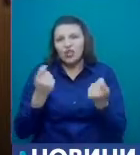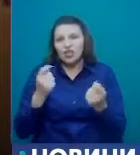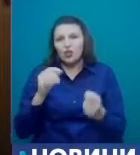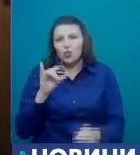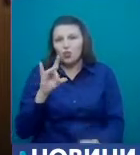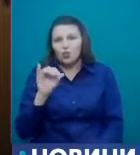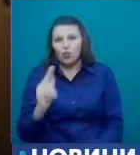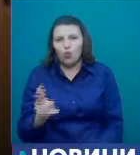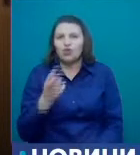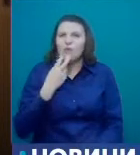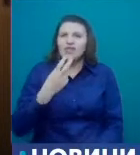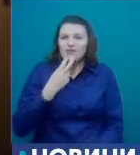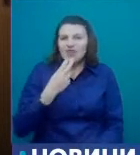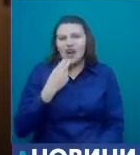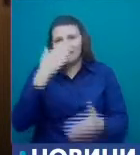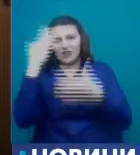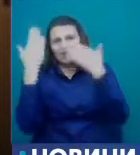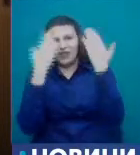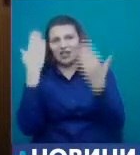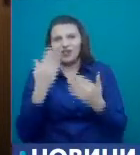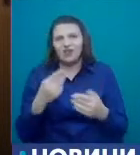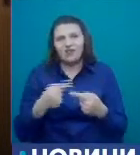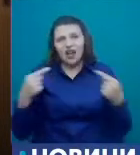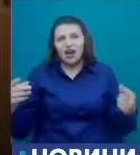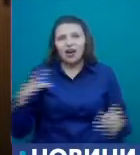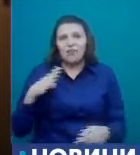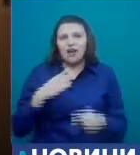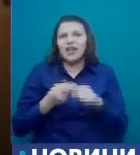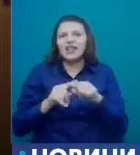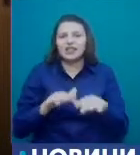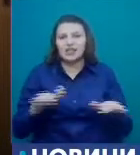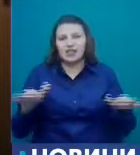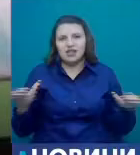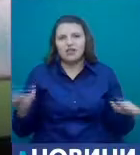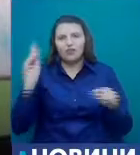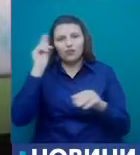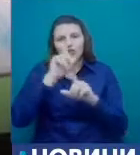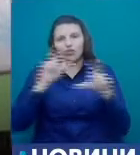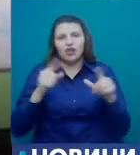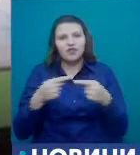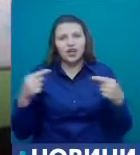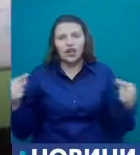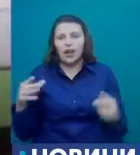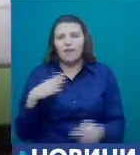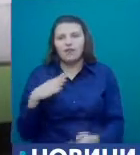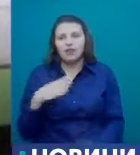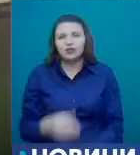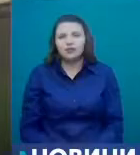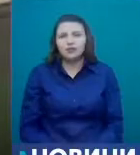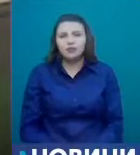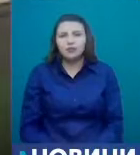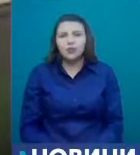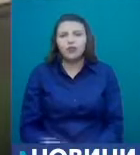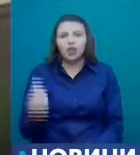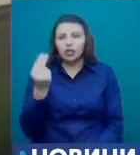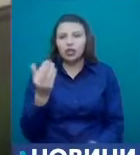що, посміялися. Всяке було. Це діти. В школі всяке буває. Кошти на відкриття пам'ятної дошки зібрали під